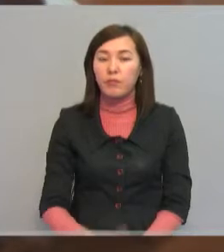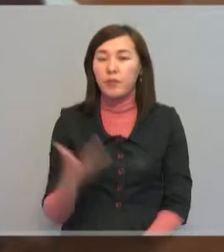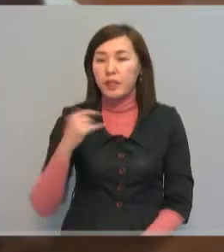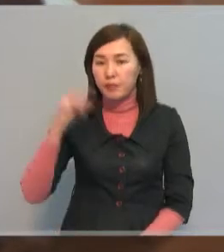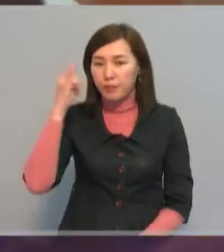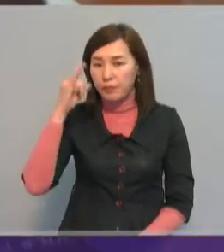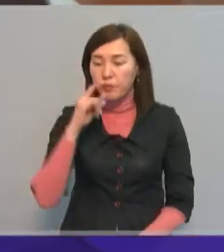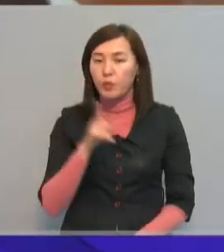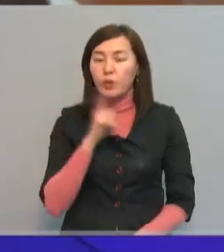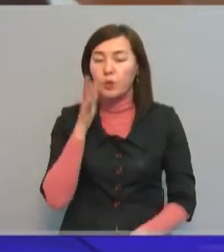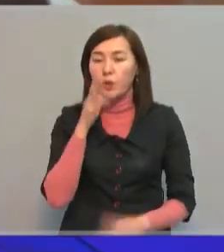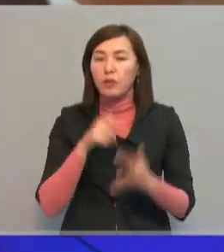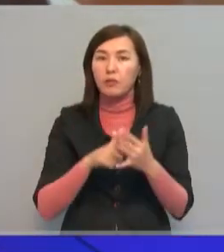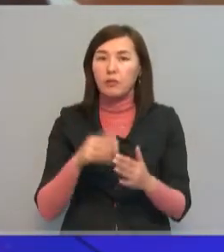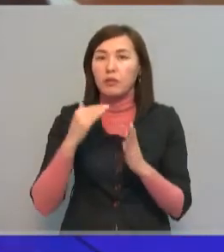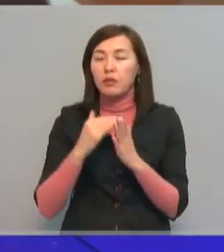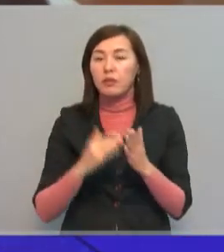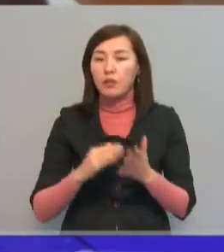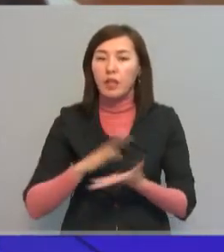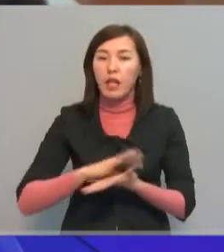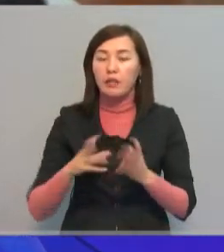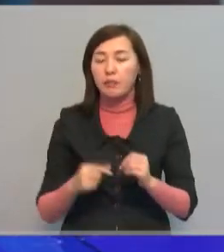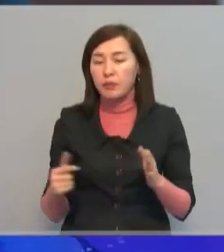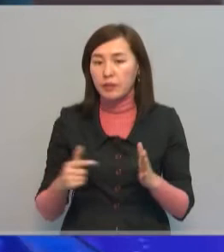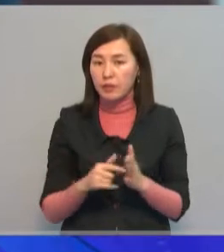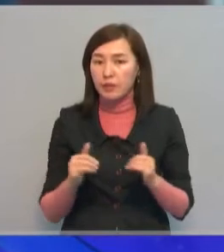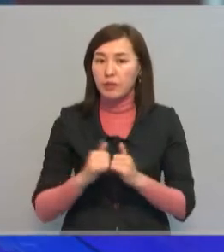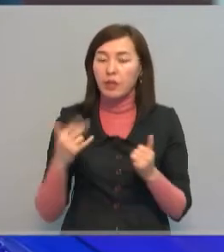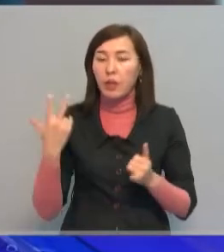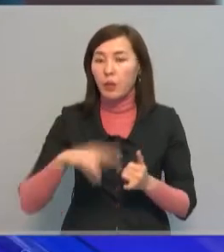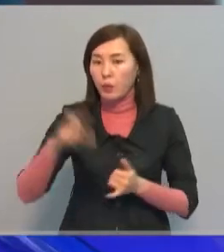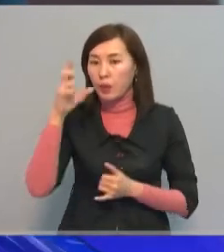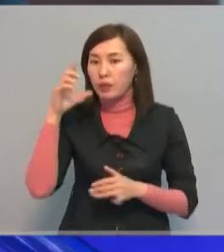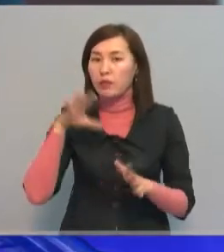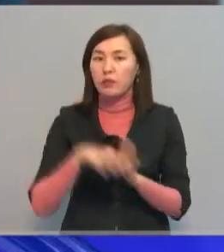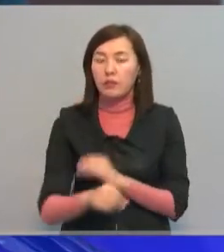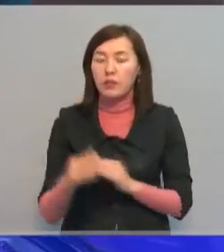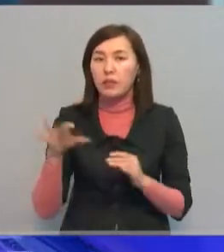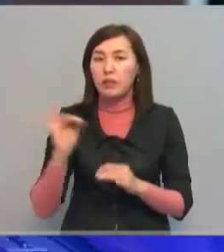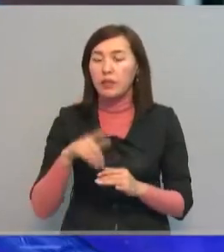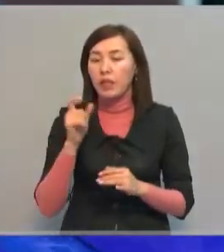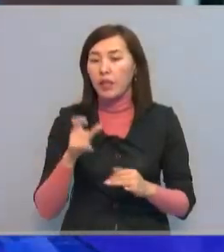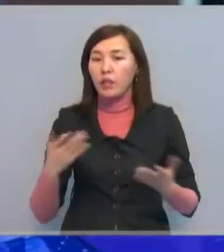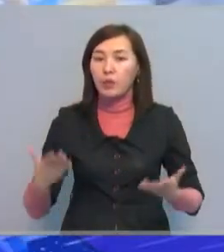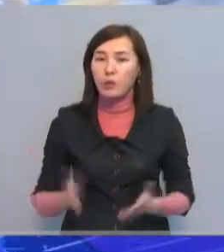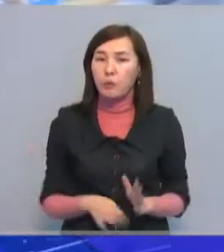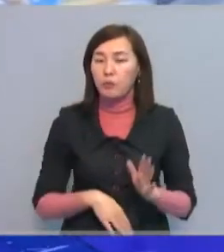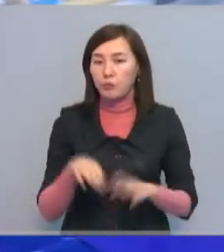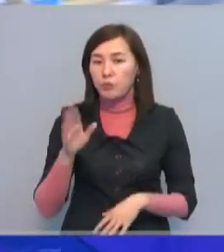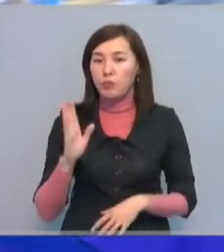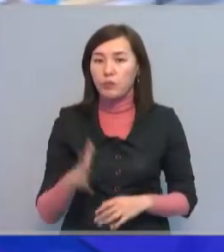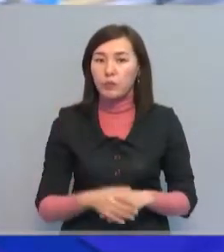Цифрлы Қазақстан жаңа заман талабы бағдарламаның негізгі мақсаты дамыған 30 елдің қатарына қосылу және халықтың тұрмысын